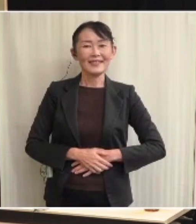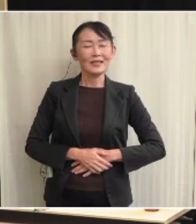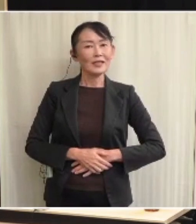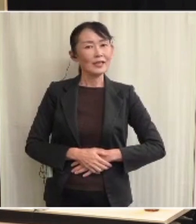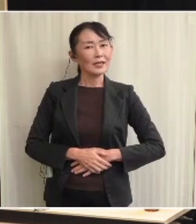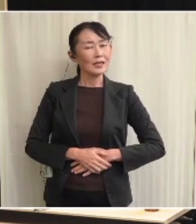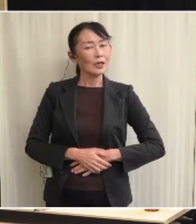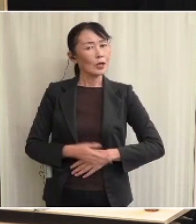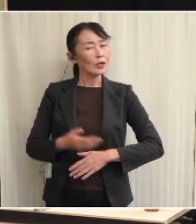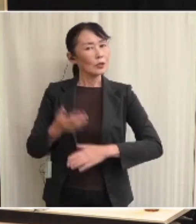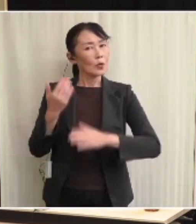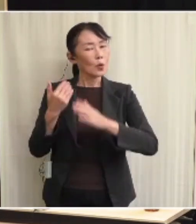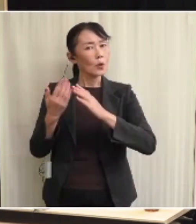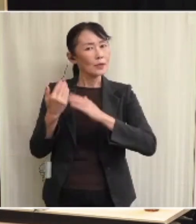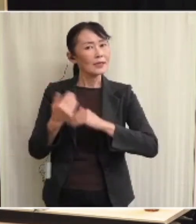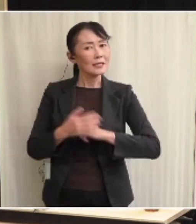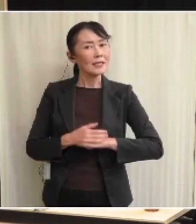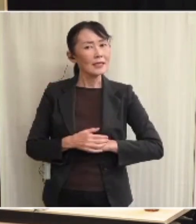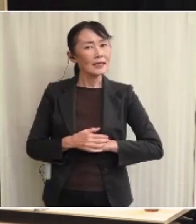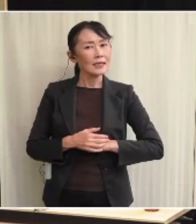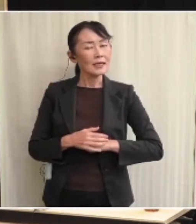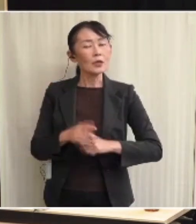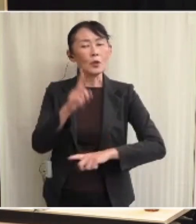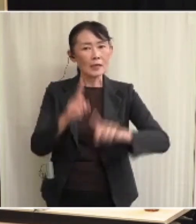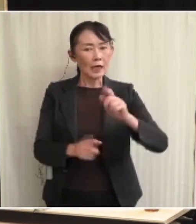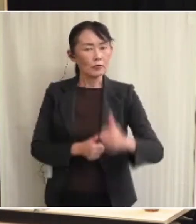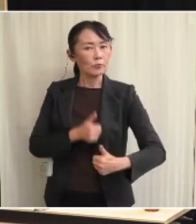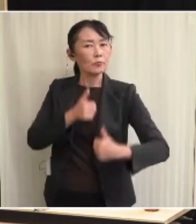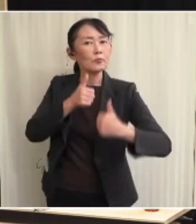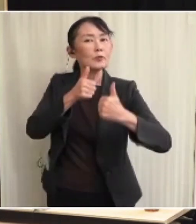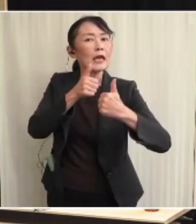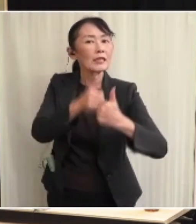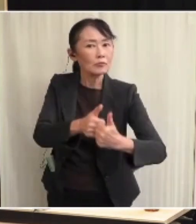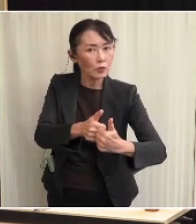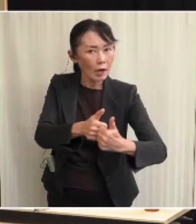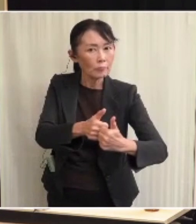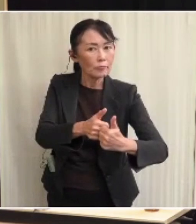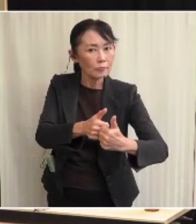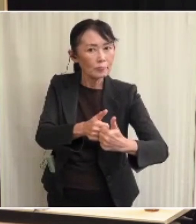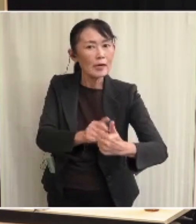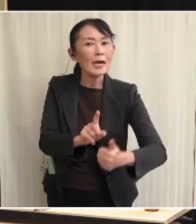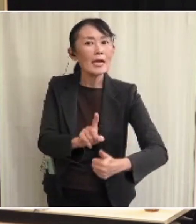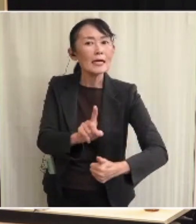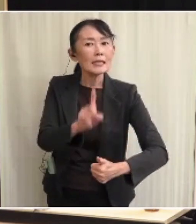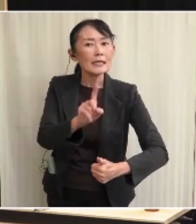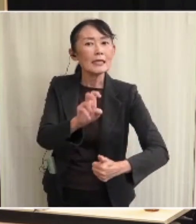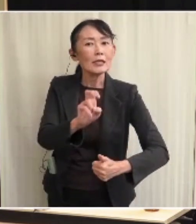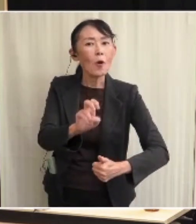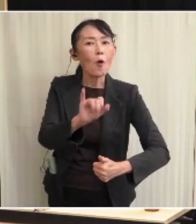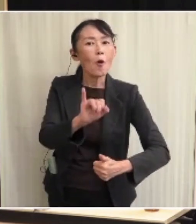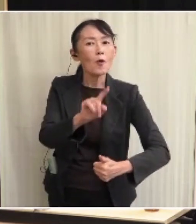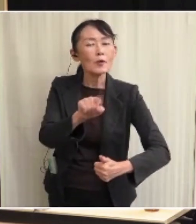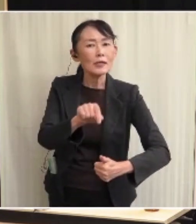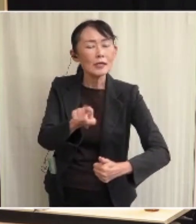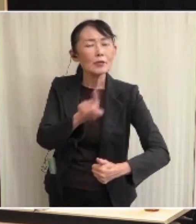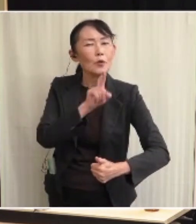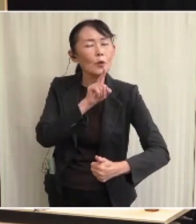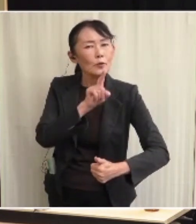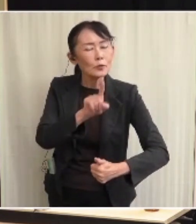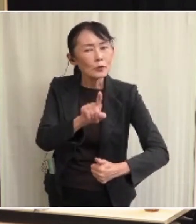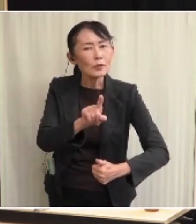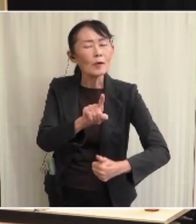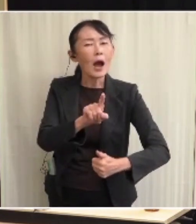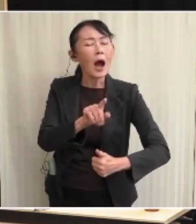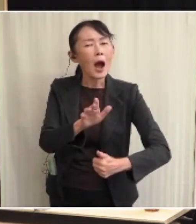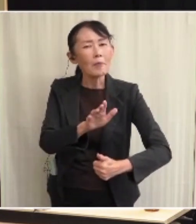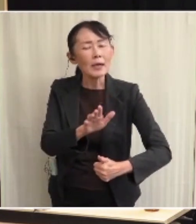都市空間で、立ち向かうヒロインというにはあまりにヒーローチックな存在ということで番